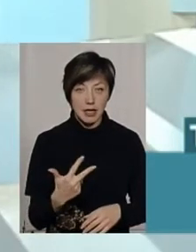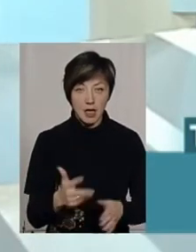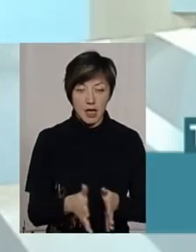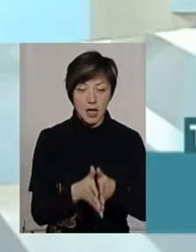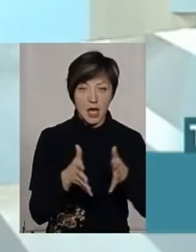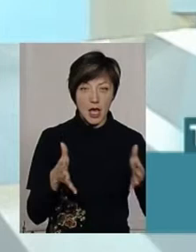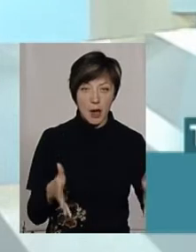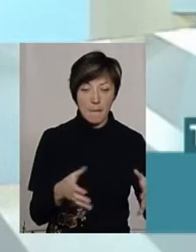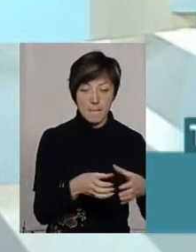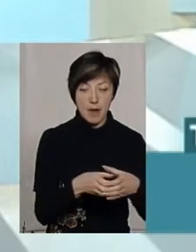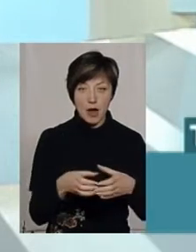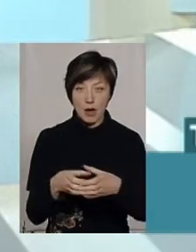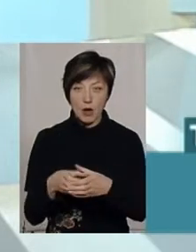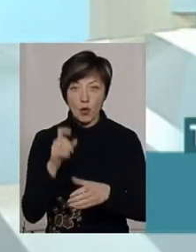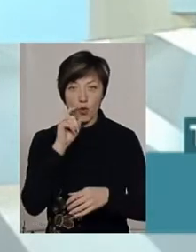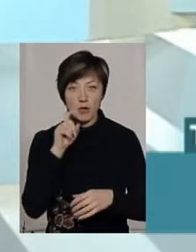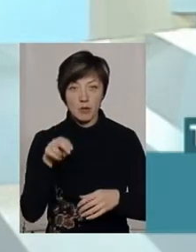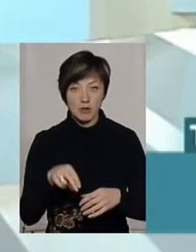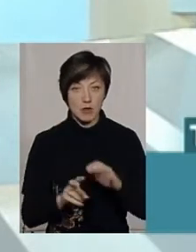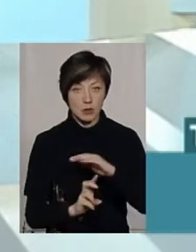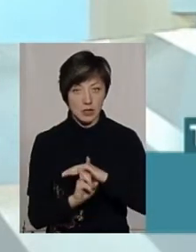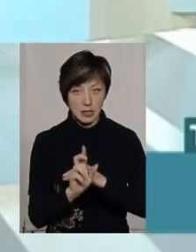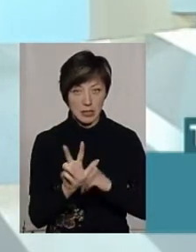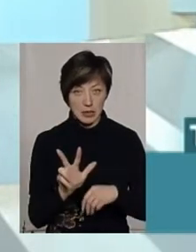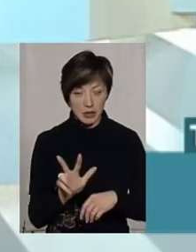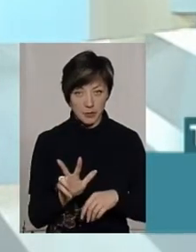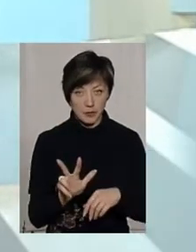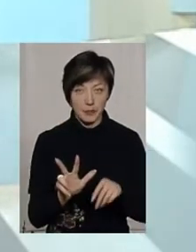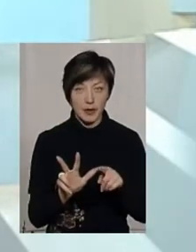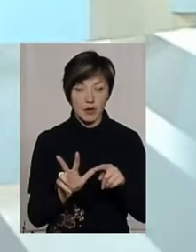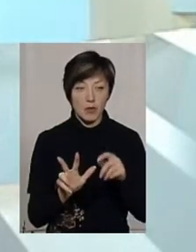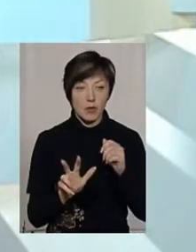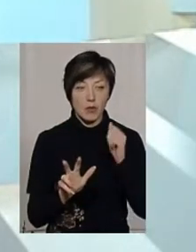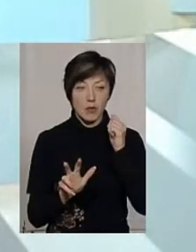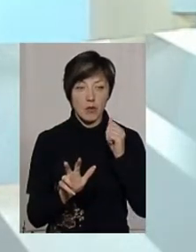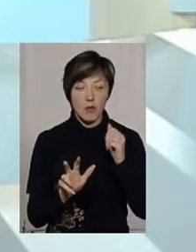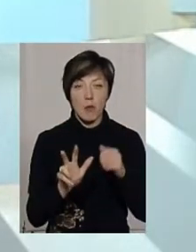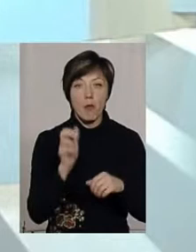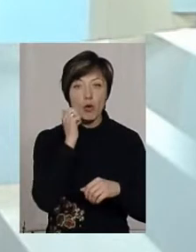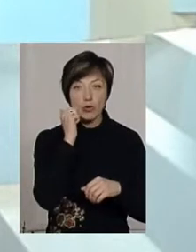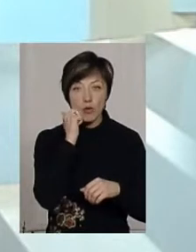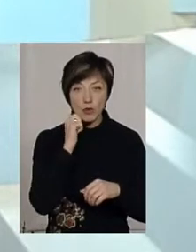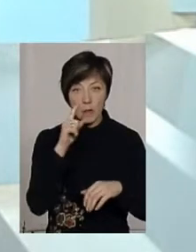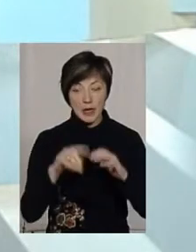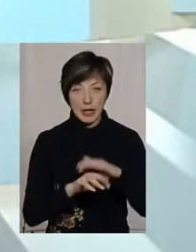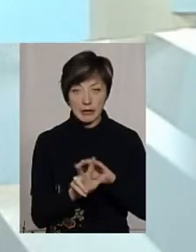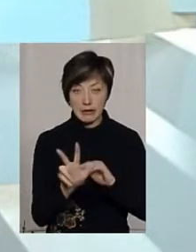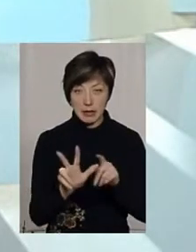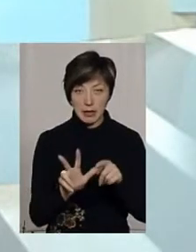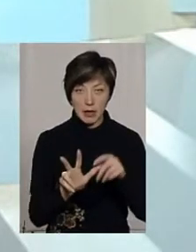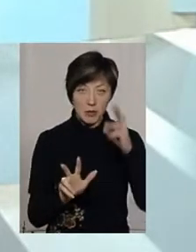єпархії Української православної церкви. Три. Тобто Московського патріархату у нас три.